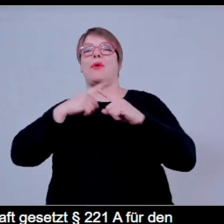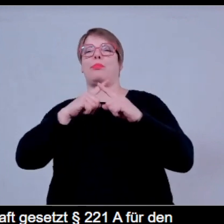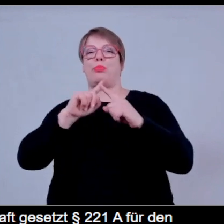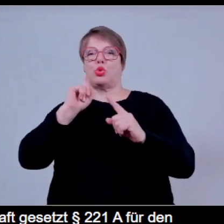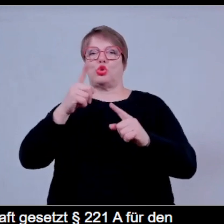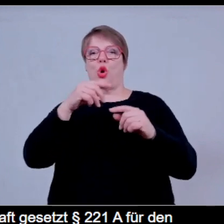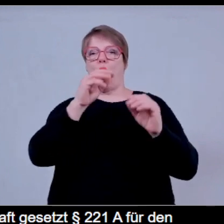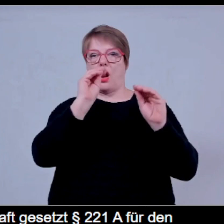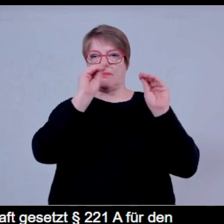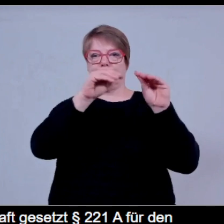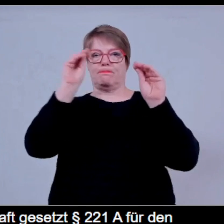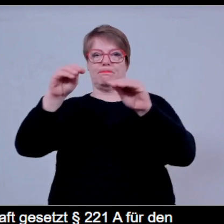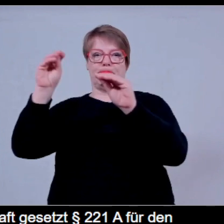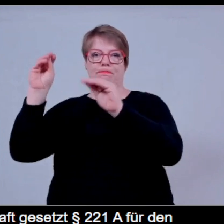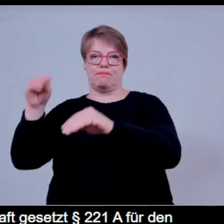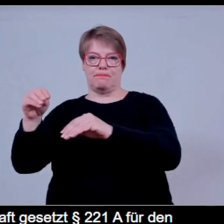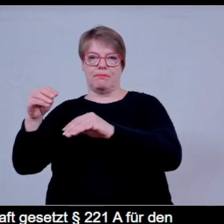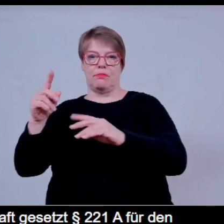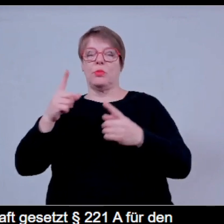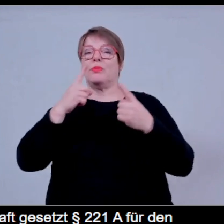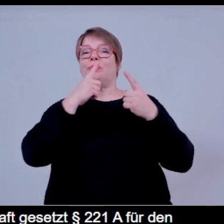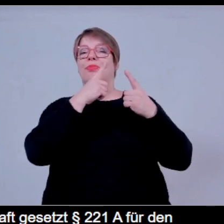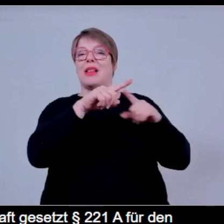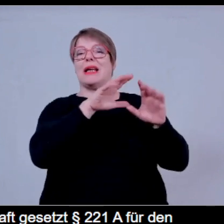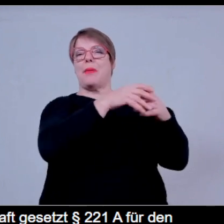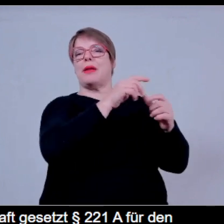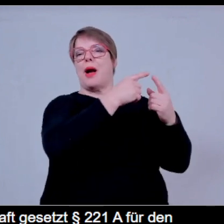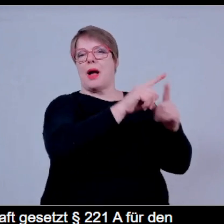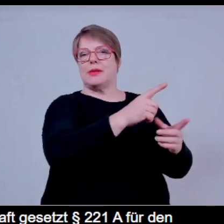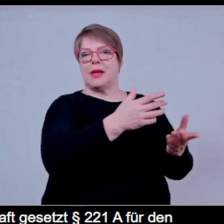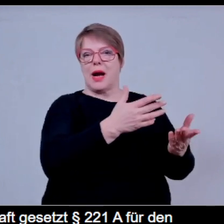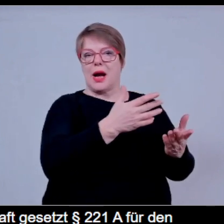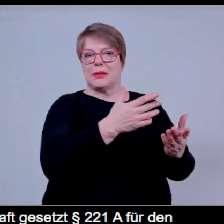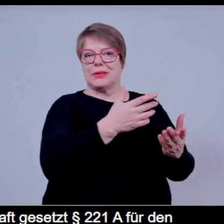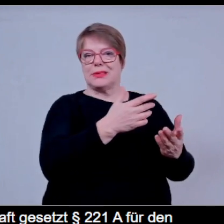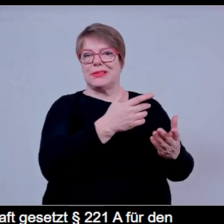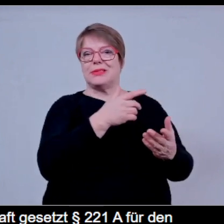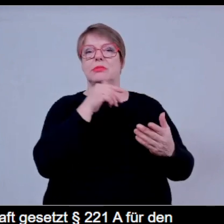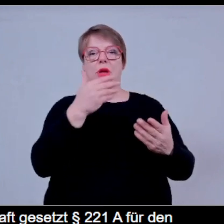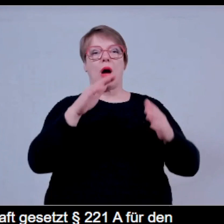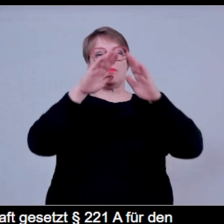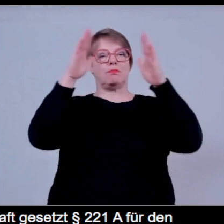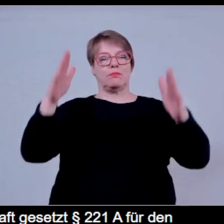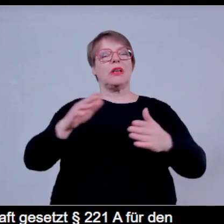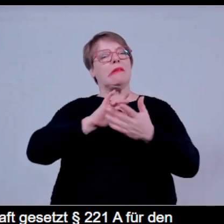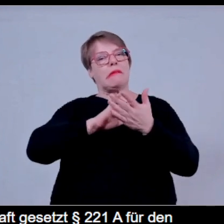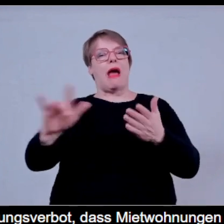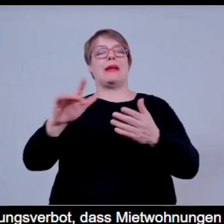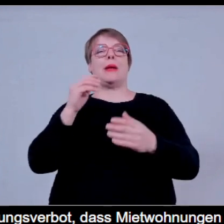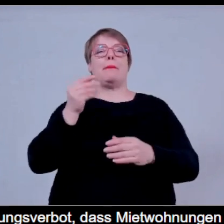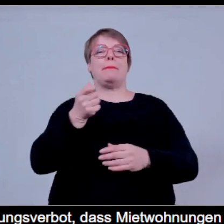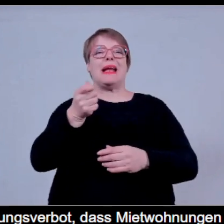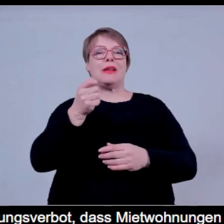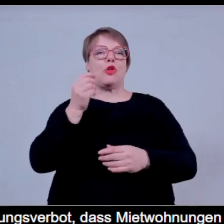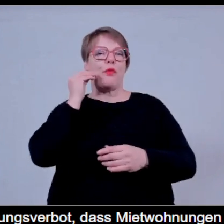Verordnungsentwurf. Zum Kleineigentümerschutz werden Wohngebäude mit bis zu zehn Wohnungen vom Umwandlungsverbot ausgenommen.